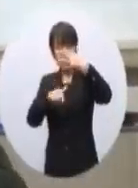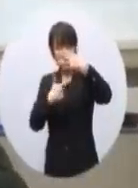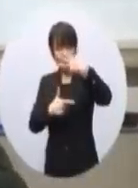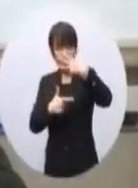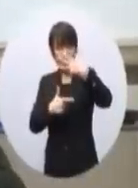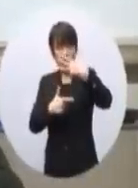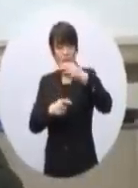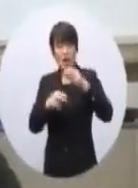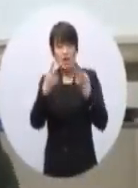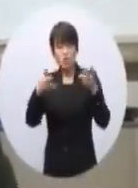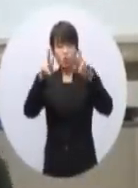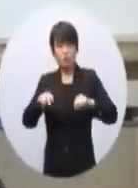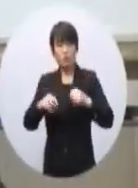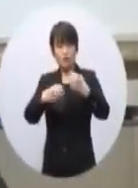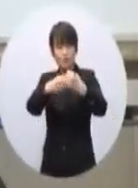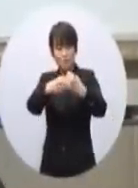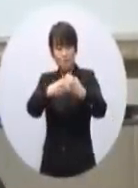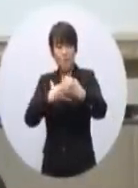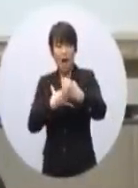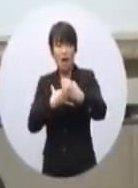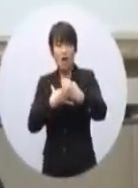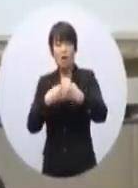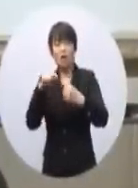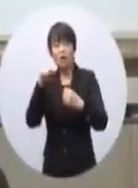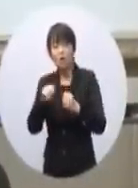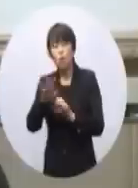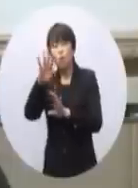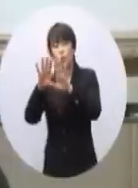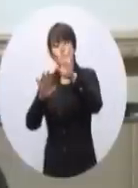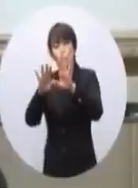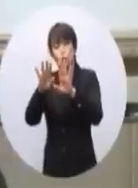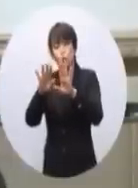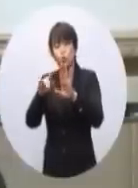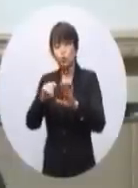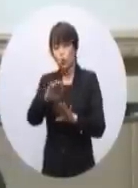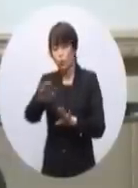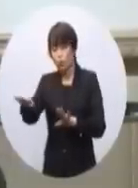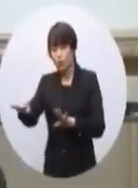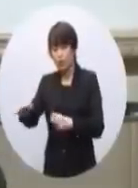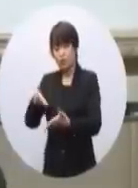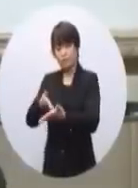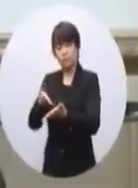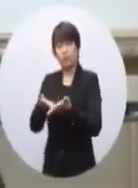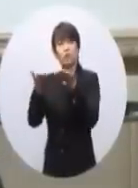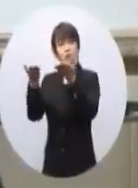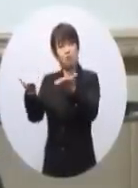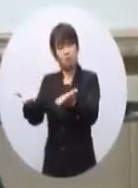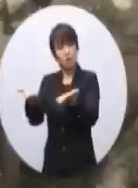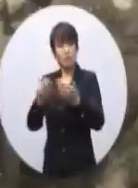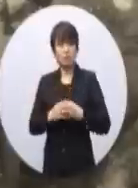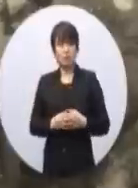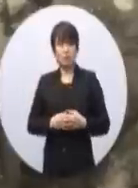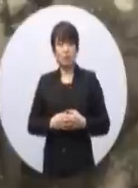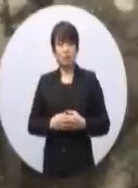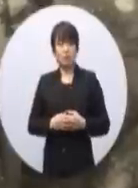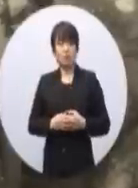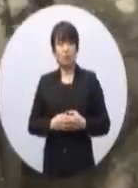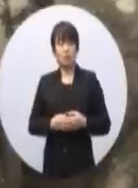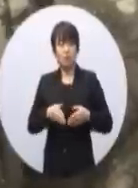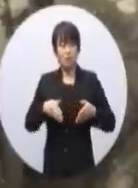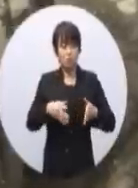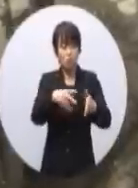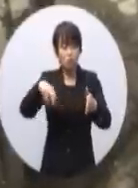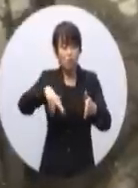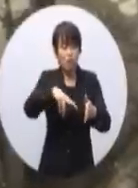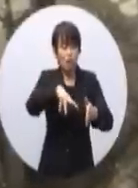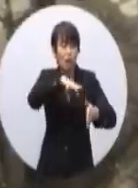島で被爆しました。その時の様子を子どもたちの前で語ってくれました。 通りに出た途